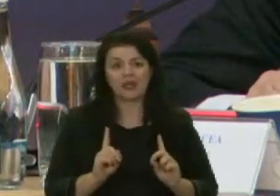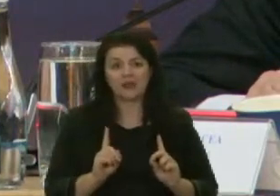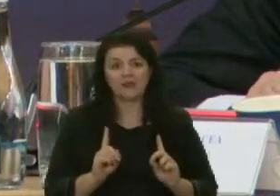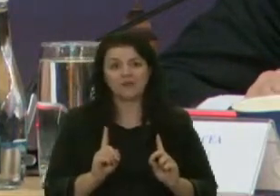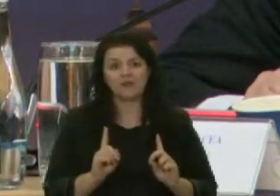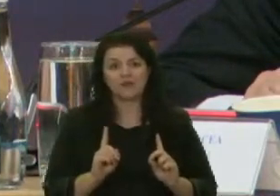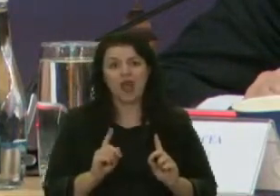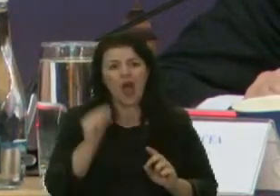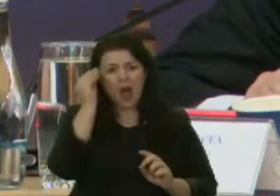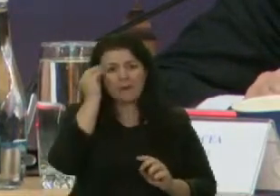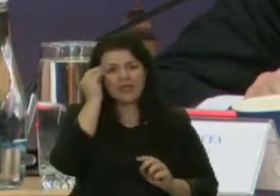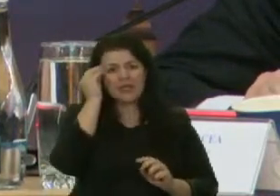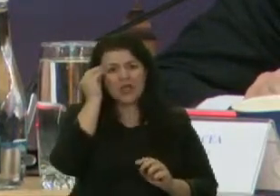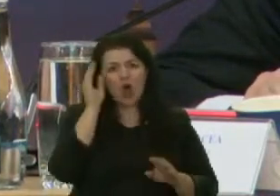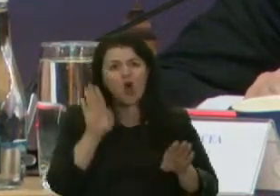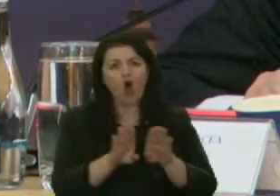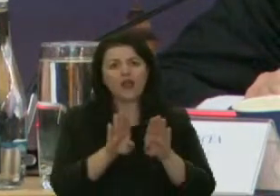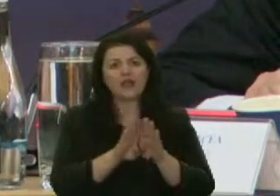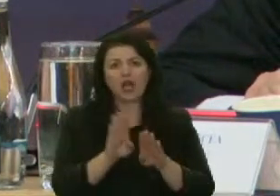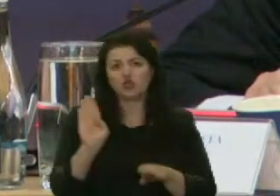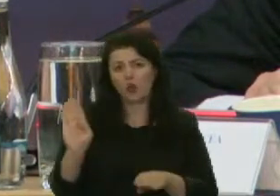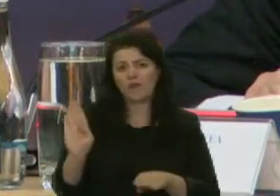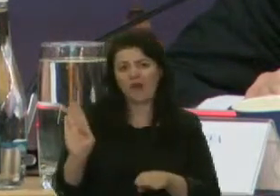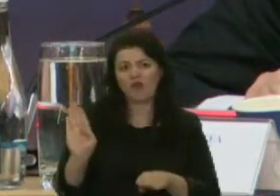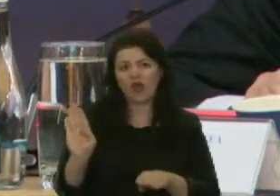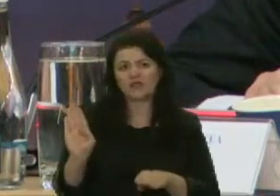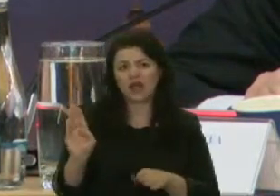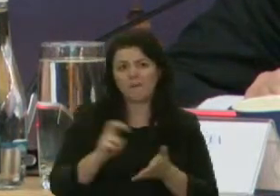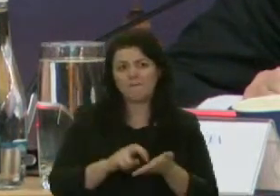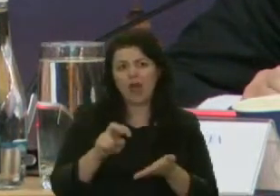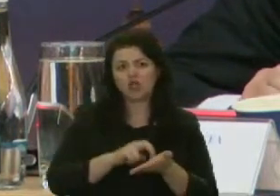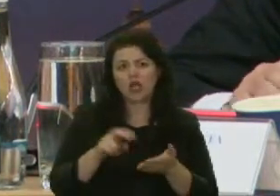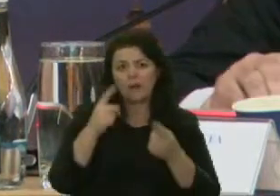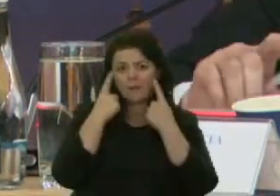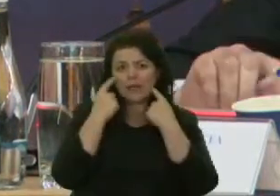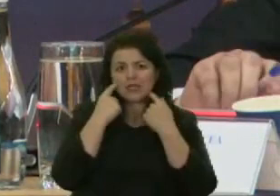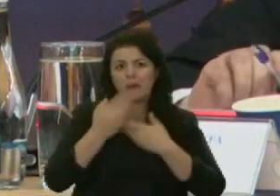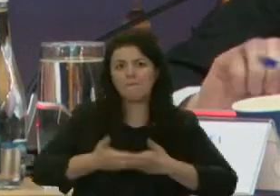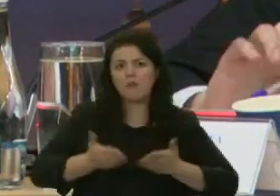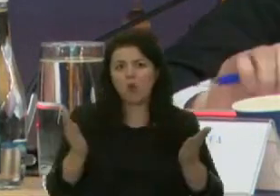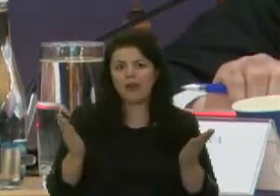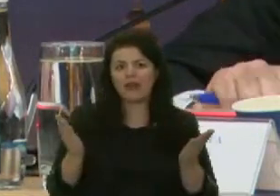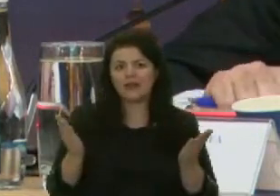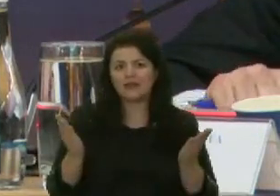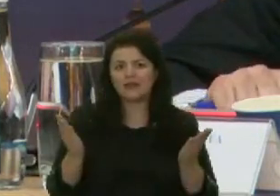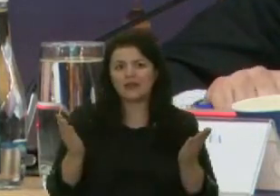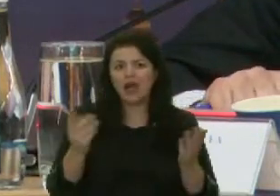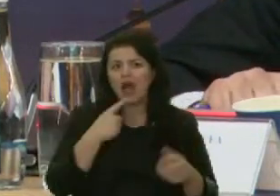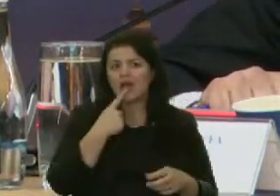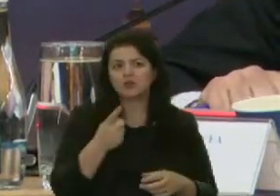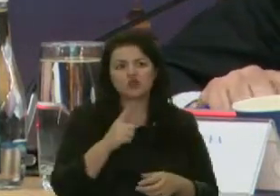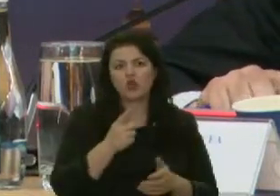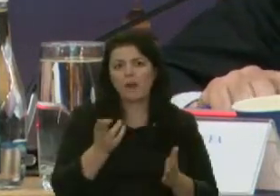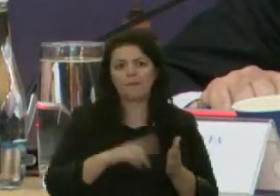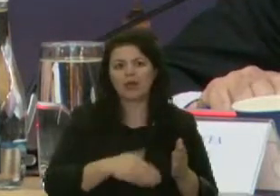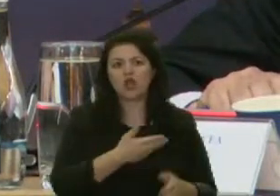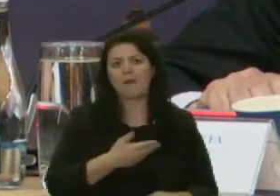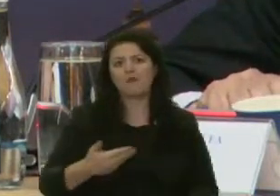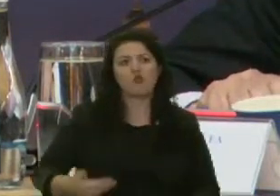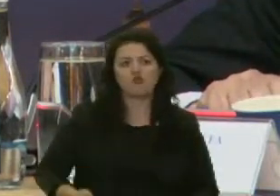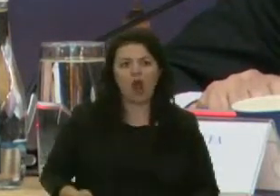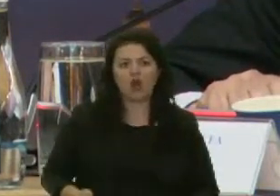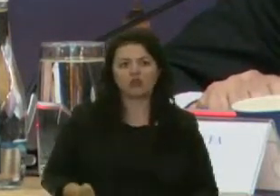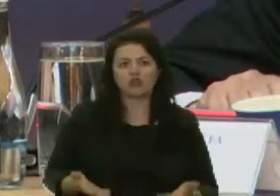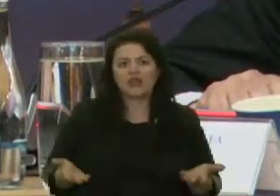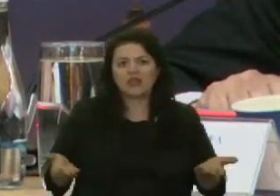nu Amintiți vă că un coleg de a dumneavoastră mergea și s a plâns public pe nu știu pe unde într o emisiune că a spus că nu mai merge la București când aude de Cluj Tu ți l